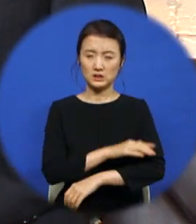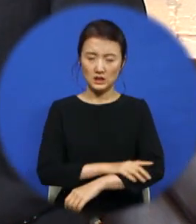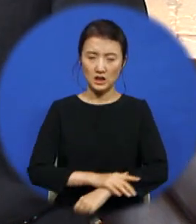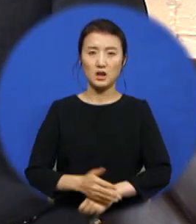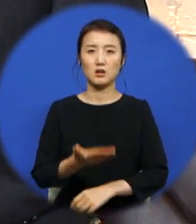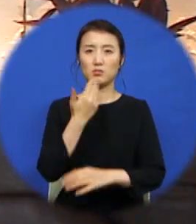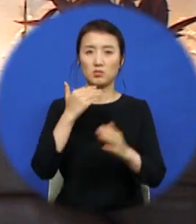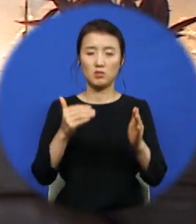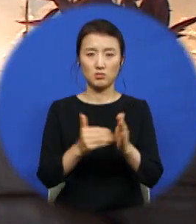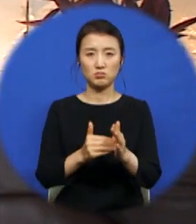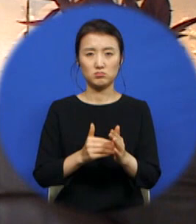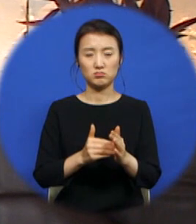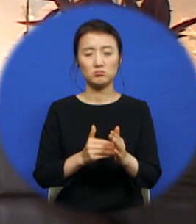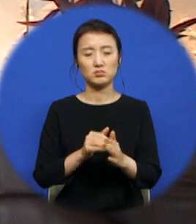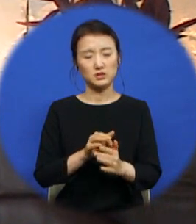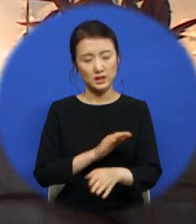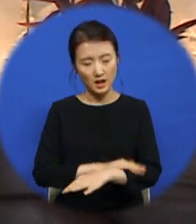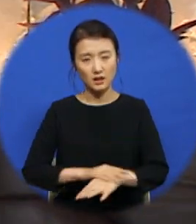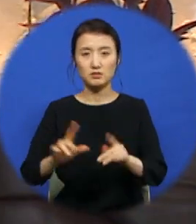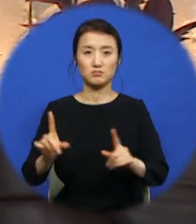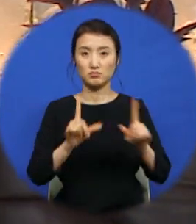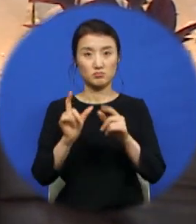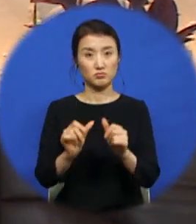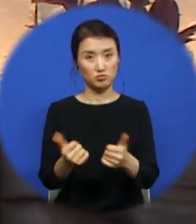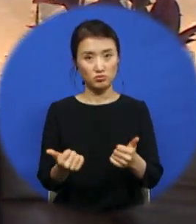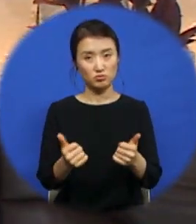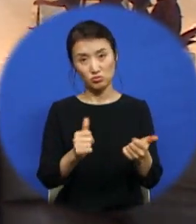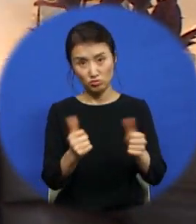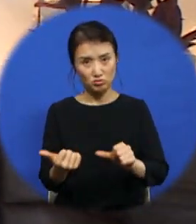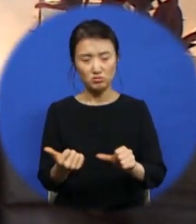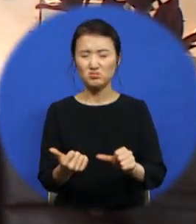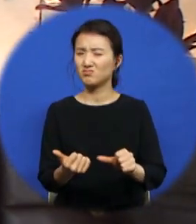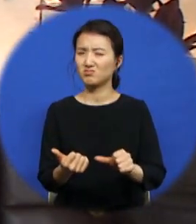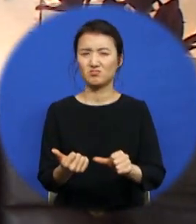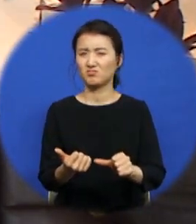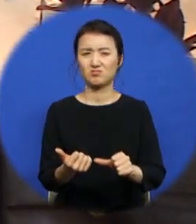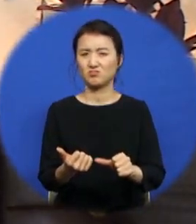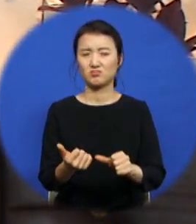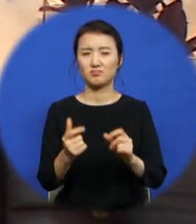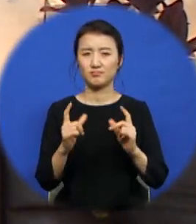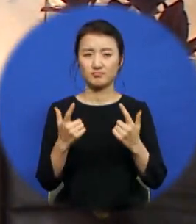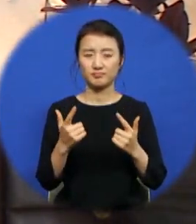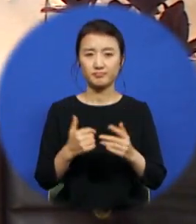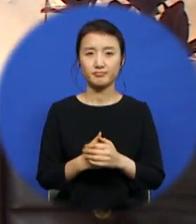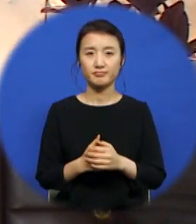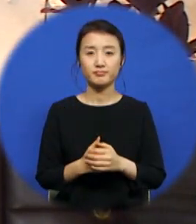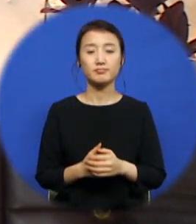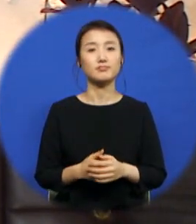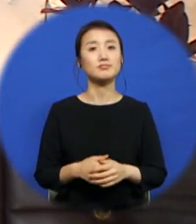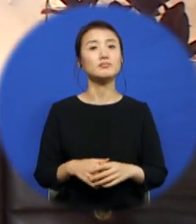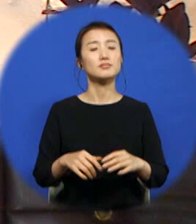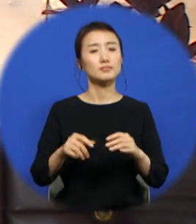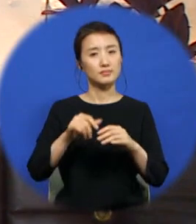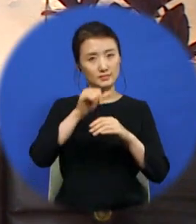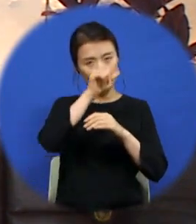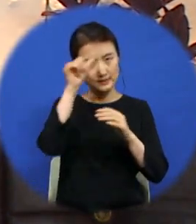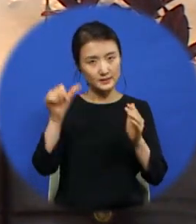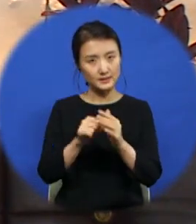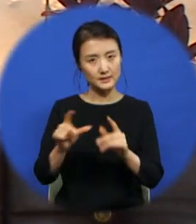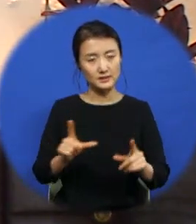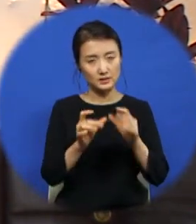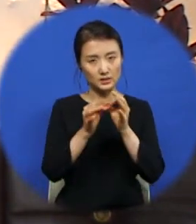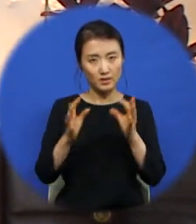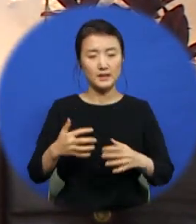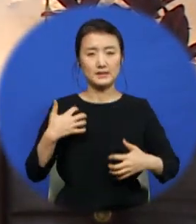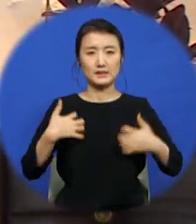아니죠 에 우리가 자식을 아 잘 키우려고 하는 것도 기여하기 위함 이잖아요 제 우리가 여기 와서